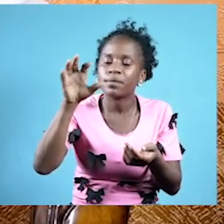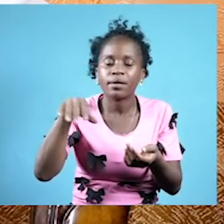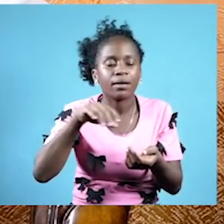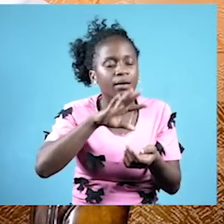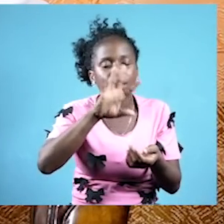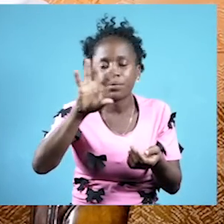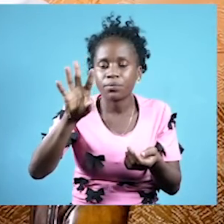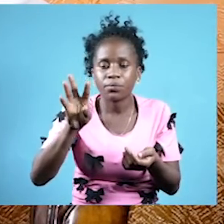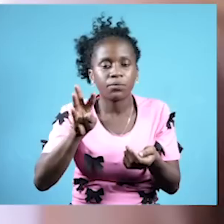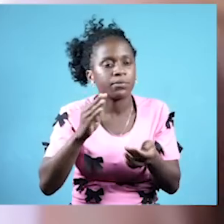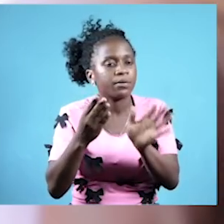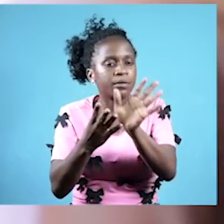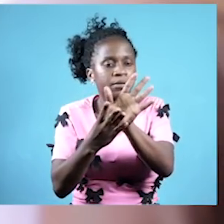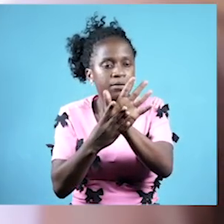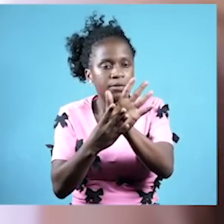2017